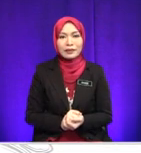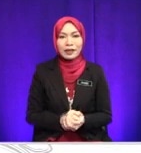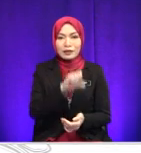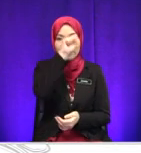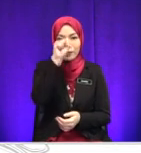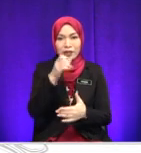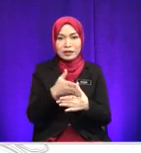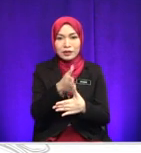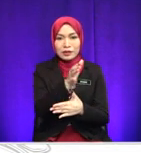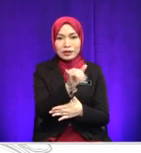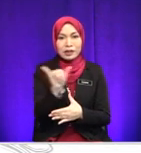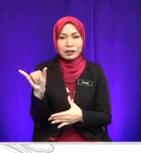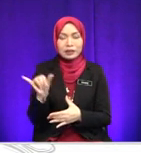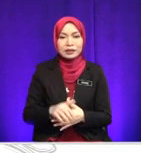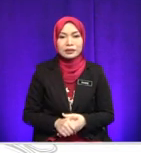Puniten, silakan. Silakan, Puniten.